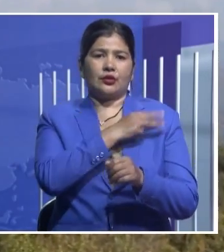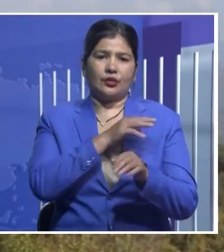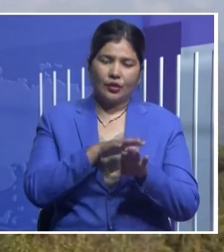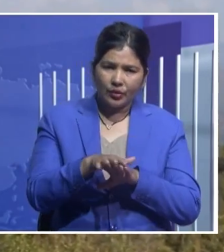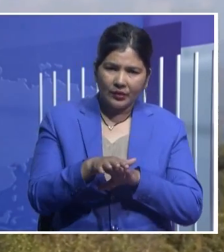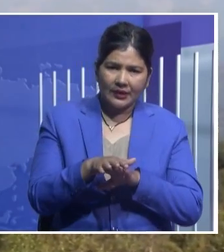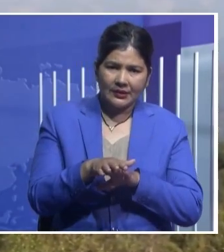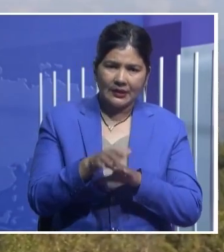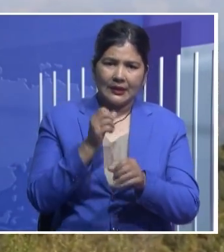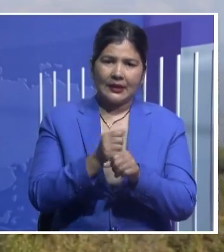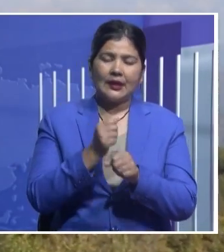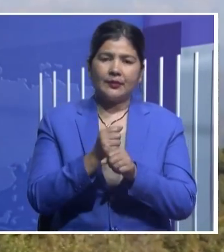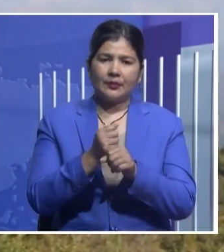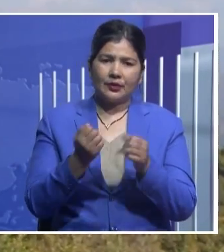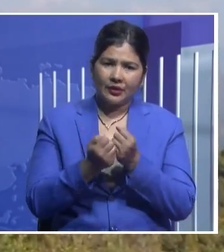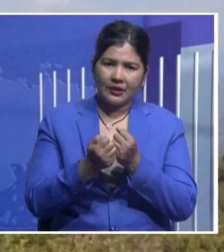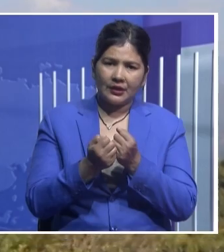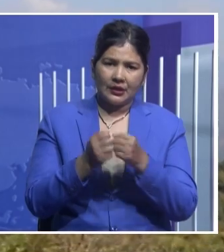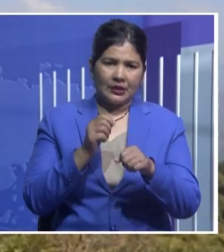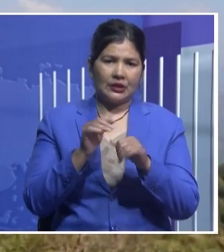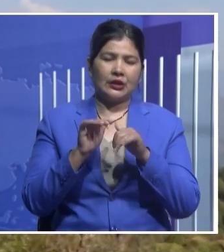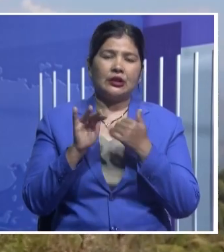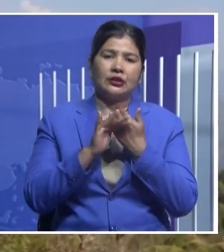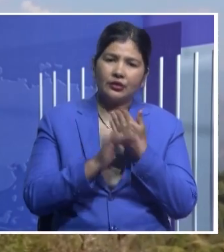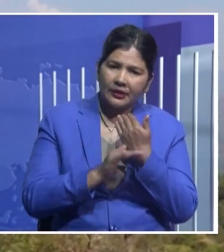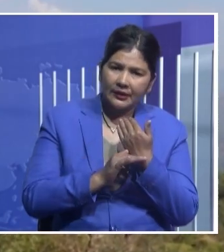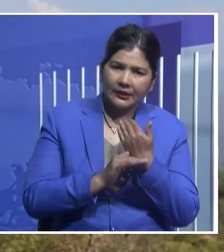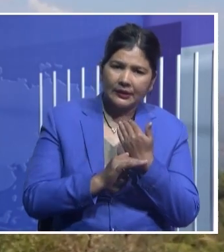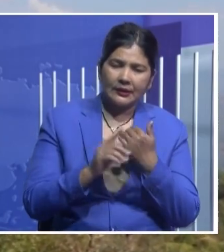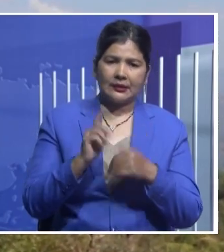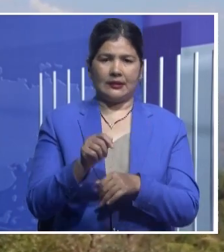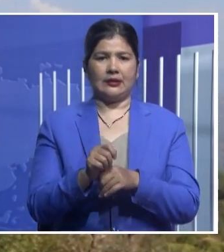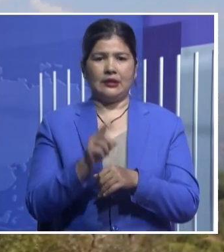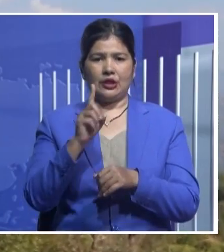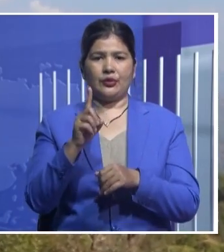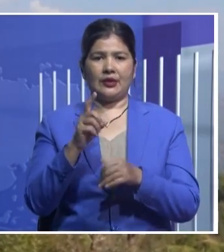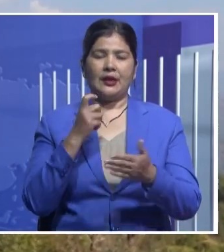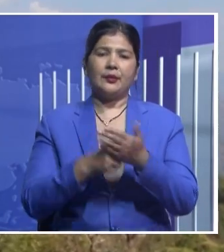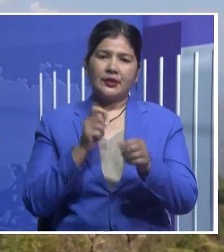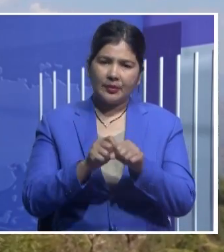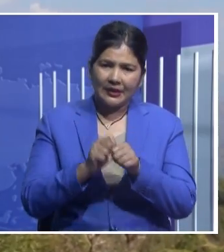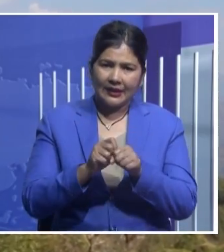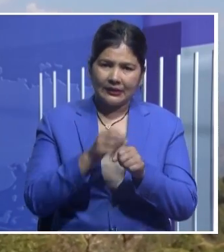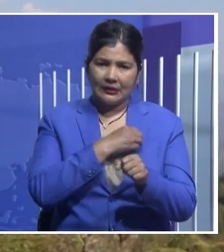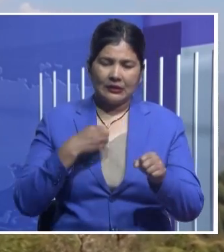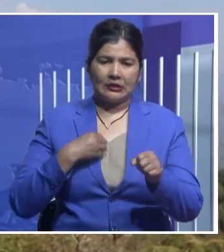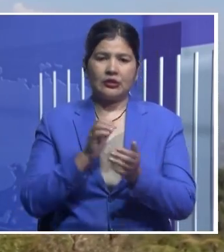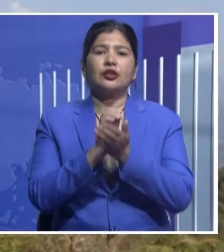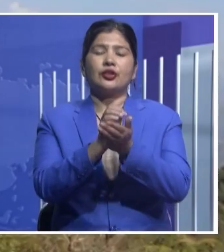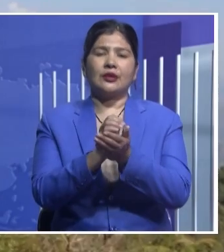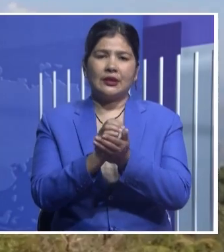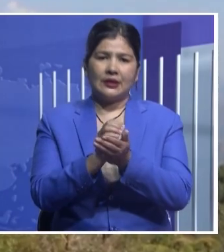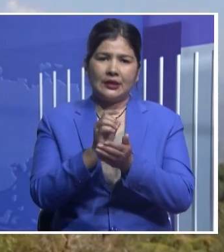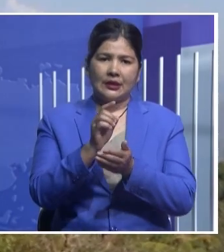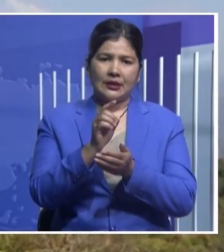खटन पटन गर्ने क्रम जो छ नि सिस्टम, अब त्यसमा अब एउटा विधि बनाएर डाक्टरले सेवा यति वर्ष गर्नै